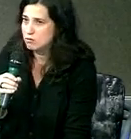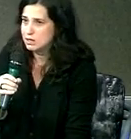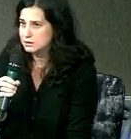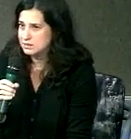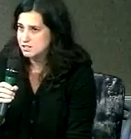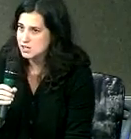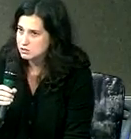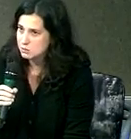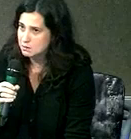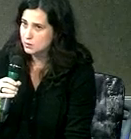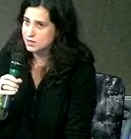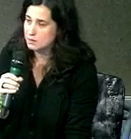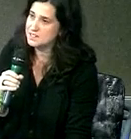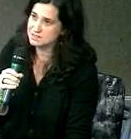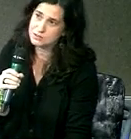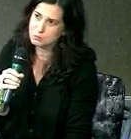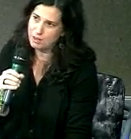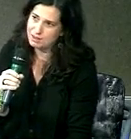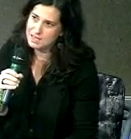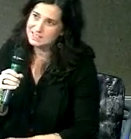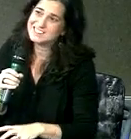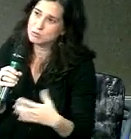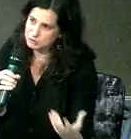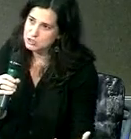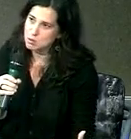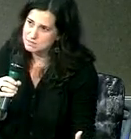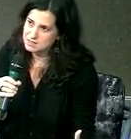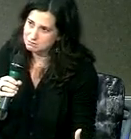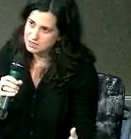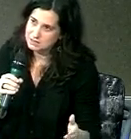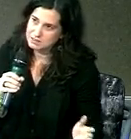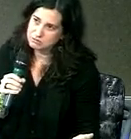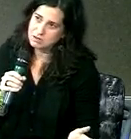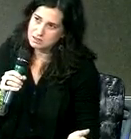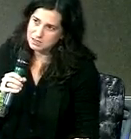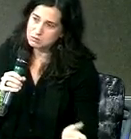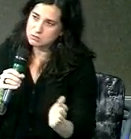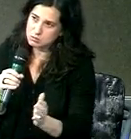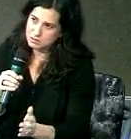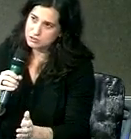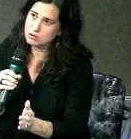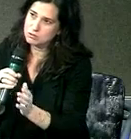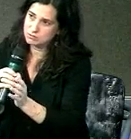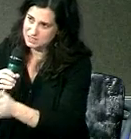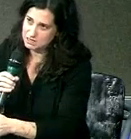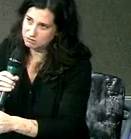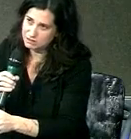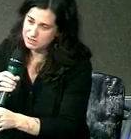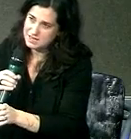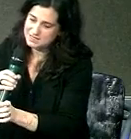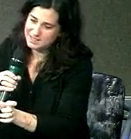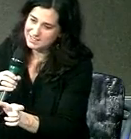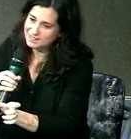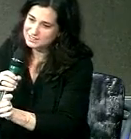On voit dans les recherches par rapport à la présence du père, quand ils sont absents, des fois la consommation des